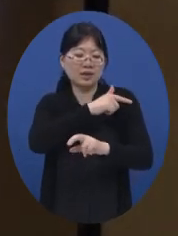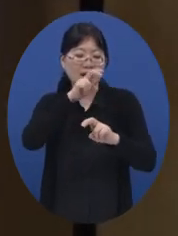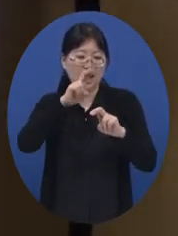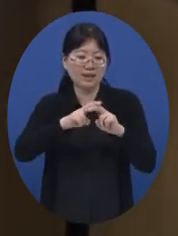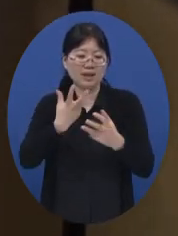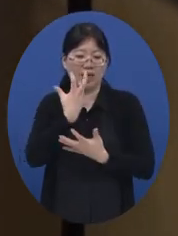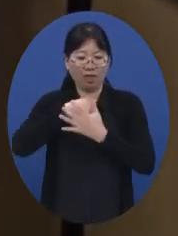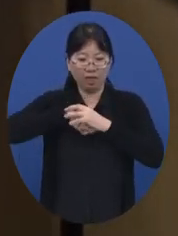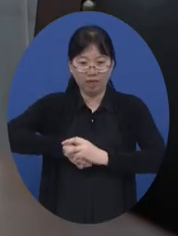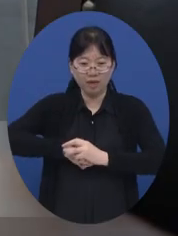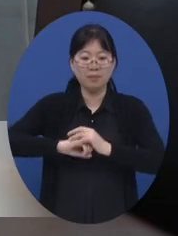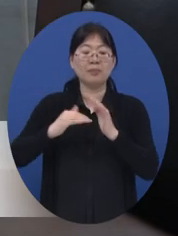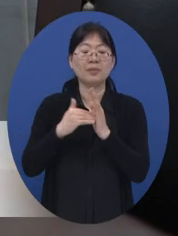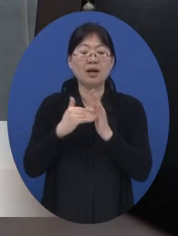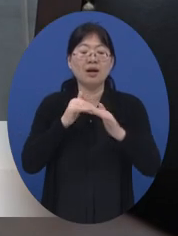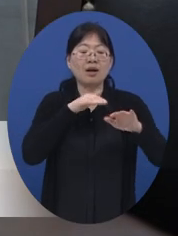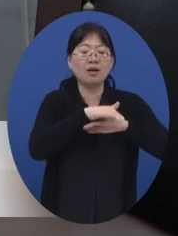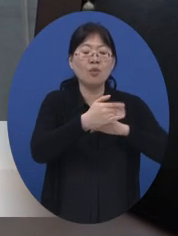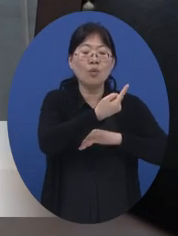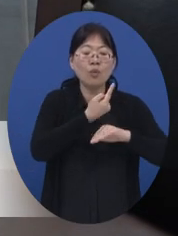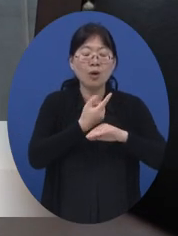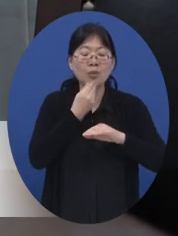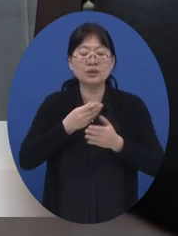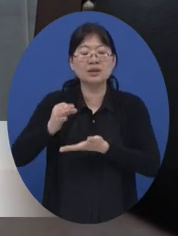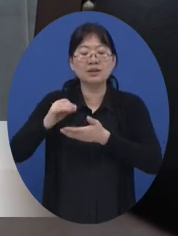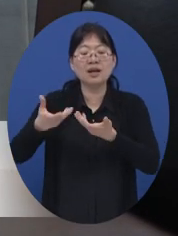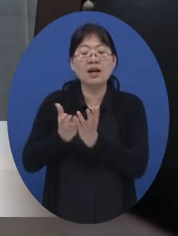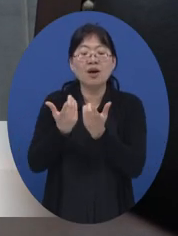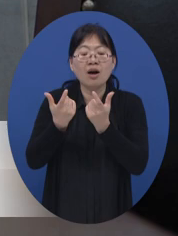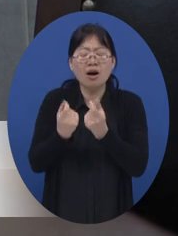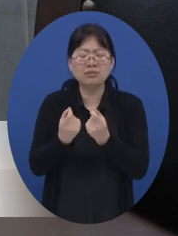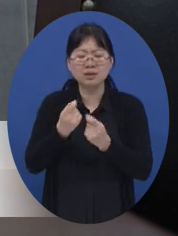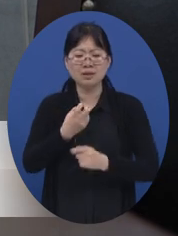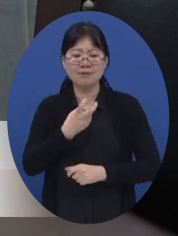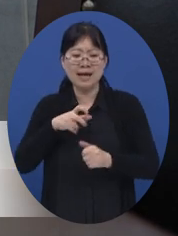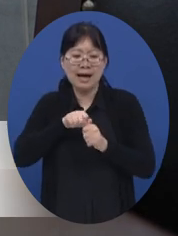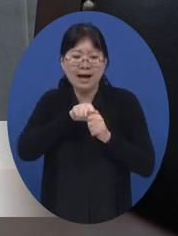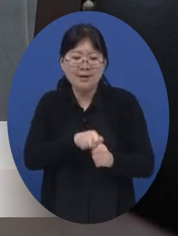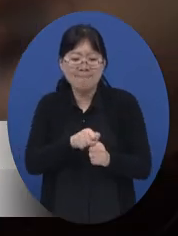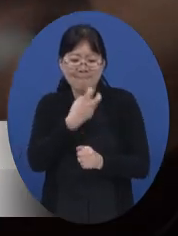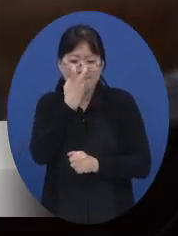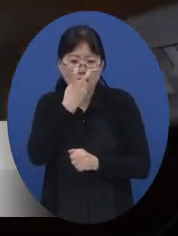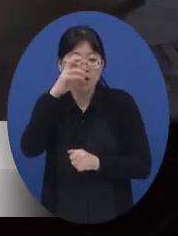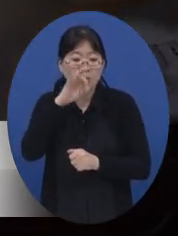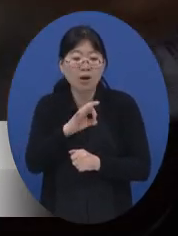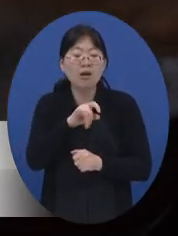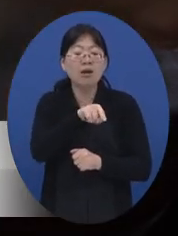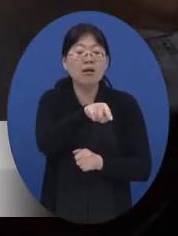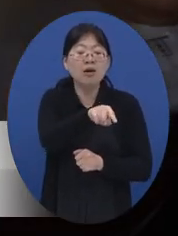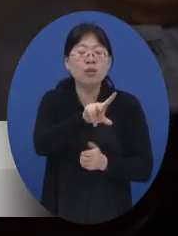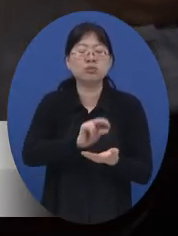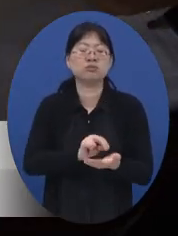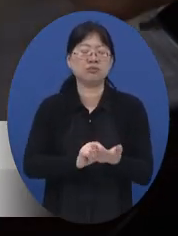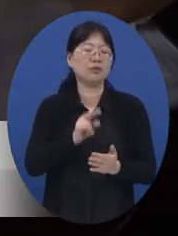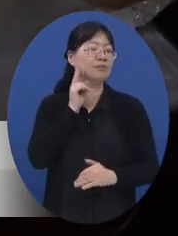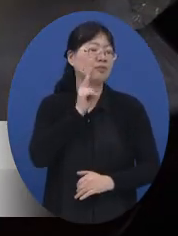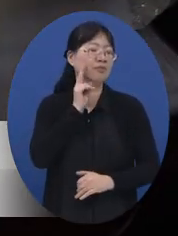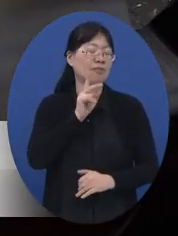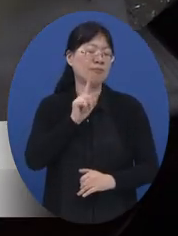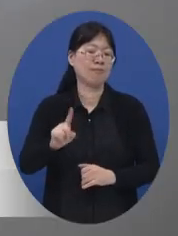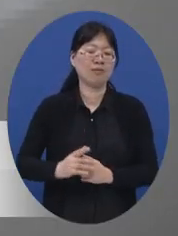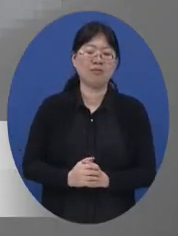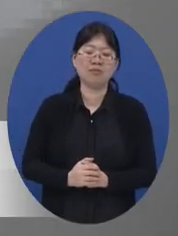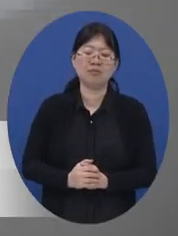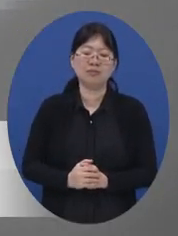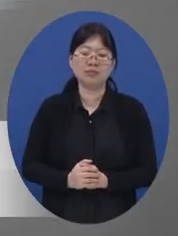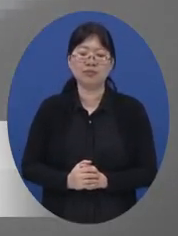슬쩍 들어갔습니다. 이런 식으로 와서 복지재단을 이렇게 압수수색을 해버리면 이거는